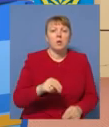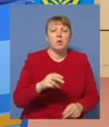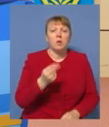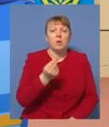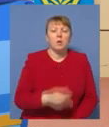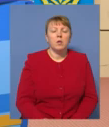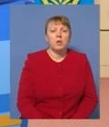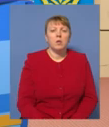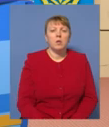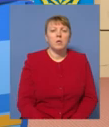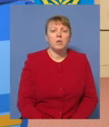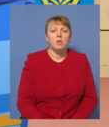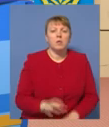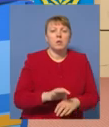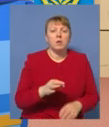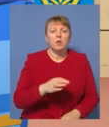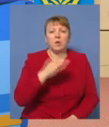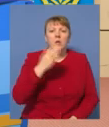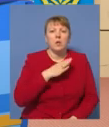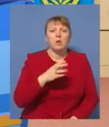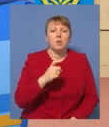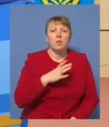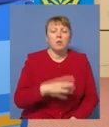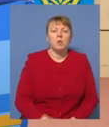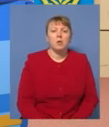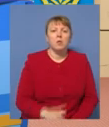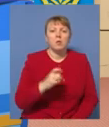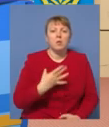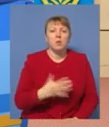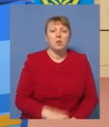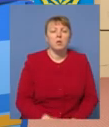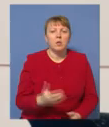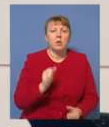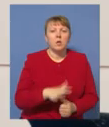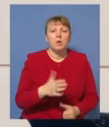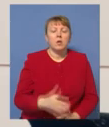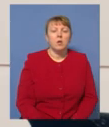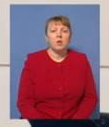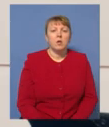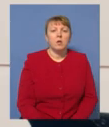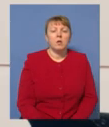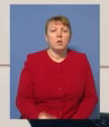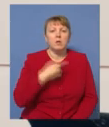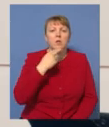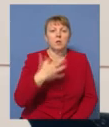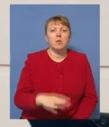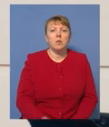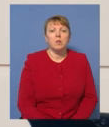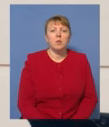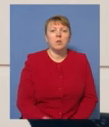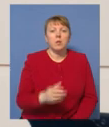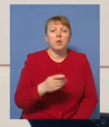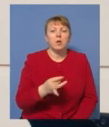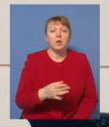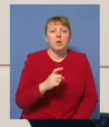денег. Проводится множество операций и других процессуальных мероприятий, которые требуют тонкой внимательности,